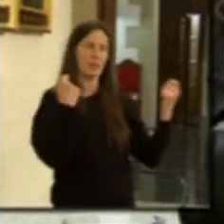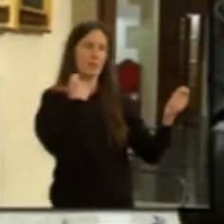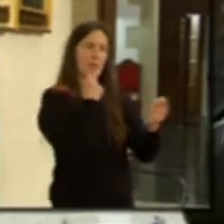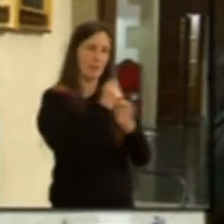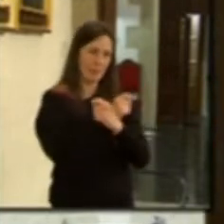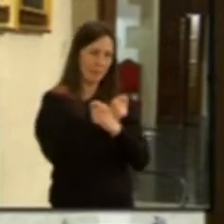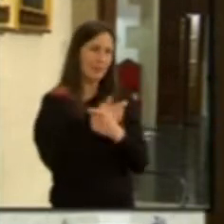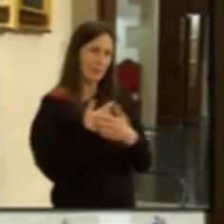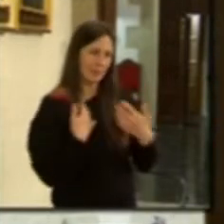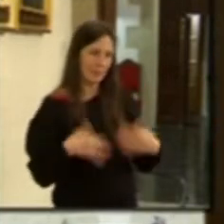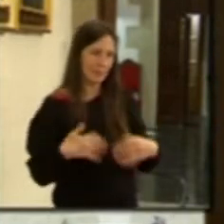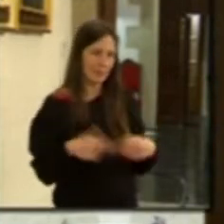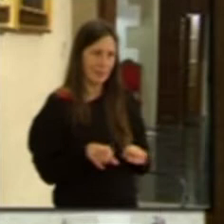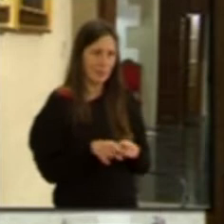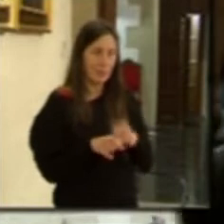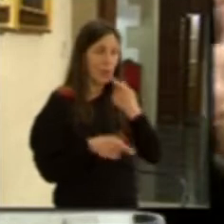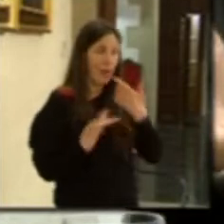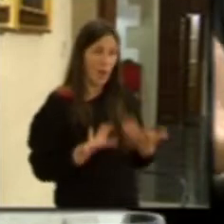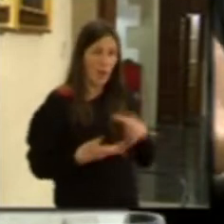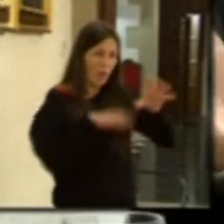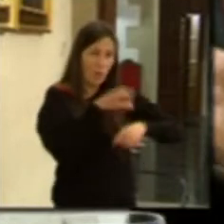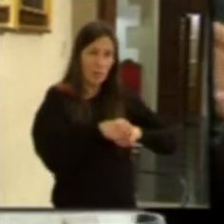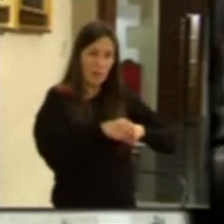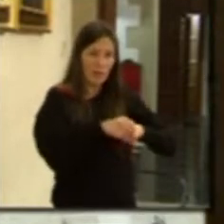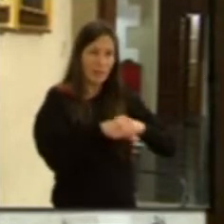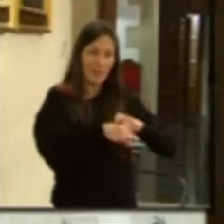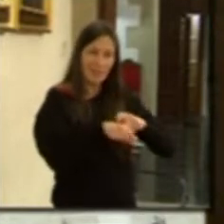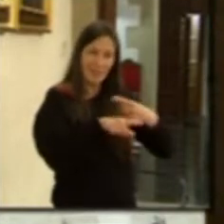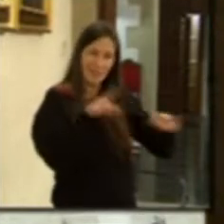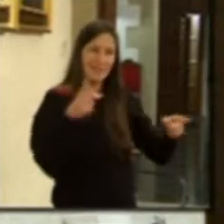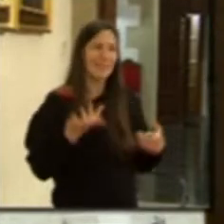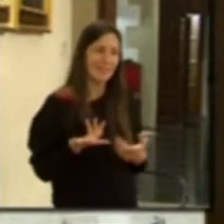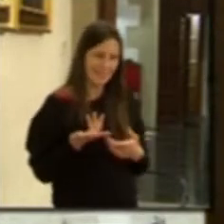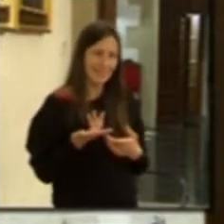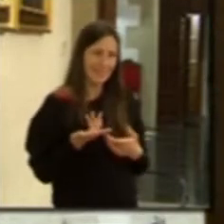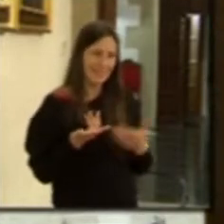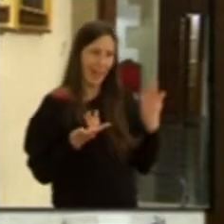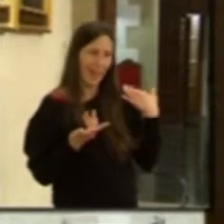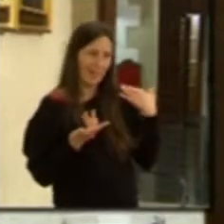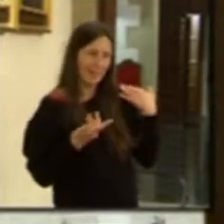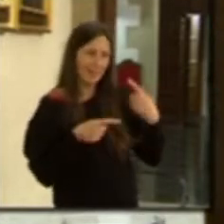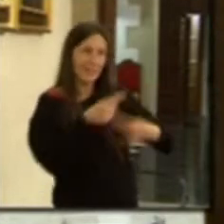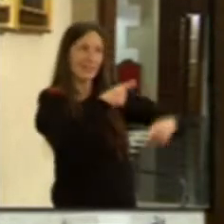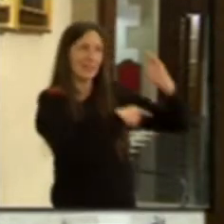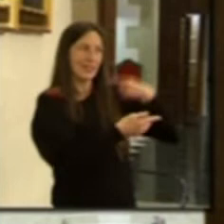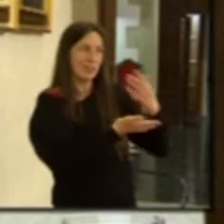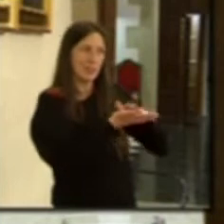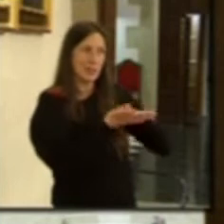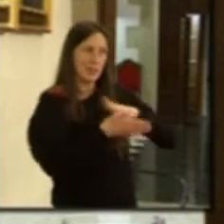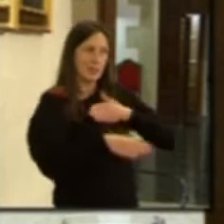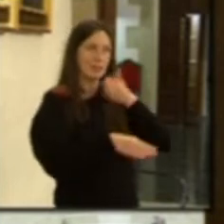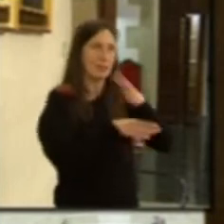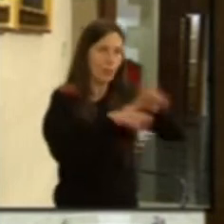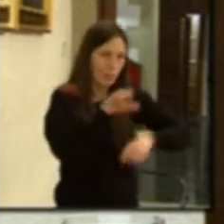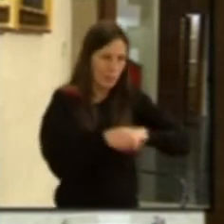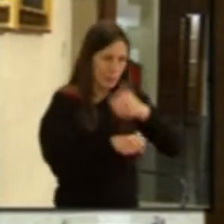ciutat. Com comprem? Ara comprem diferent. I durant uns mesos vàrem comprar molt diferent, perquè no podíem anar a comprar. I